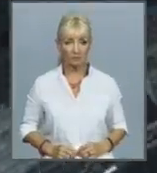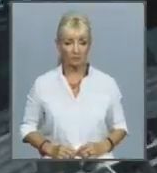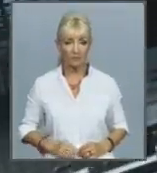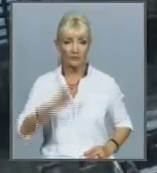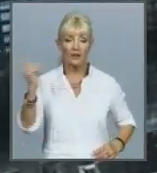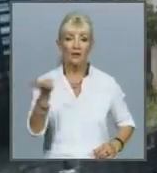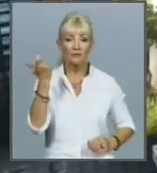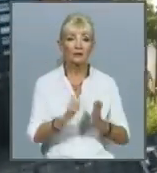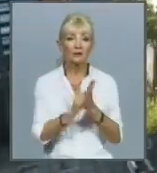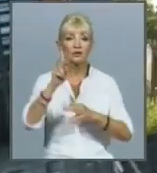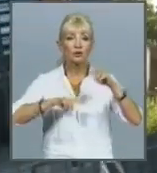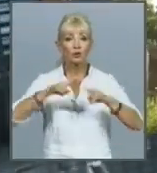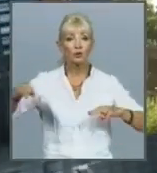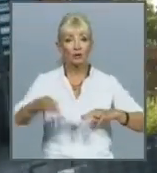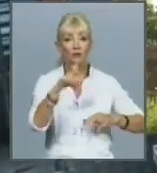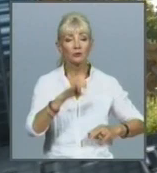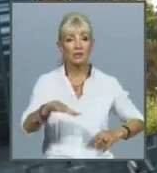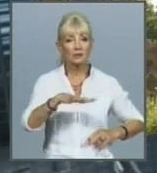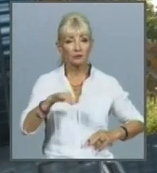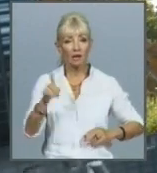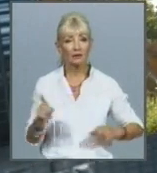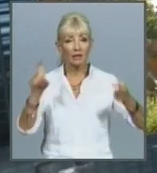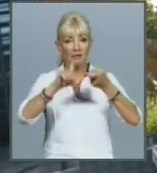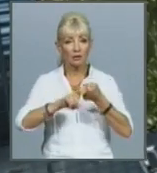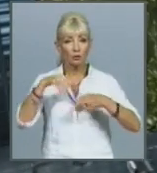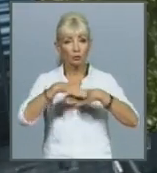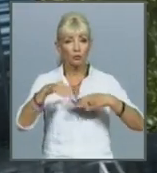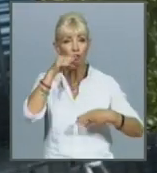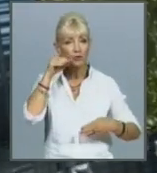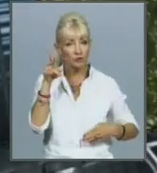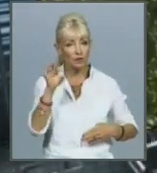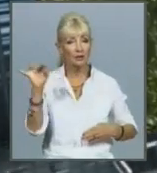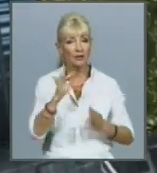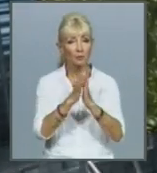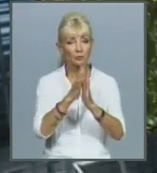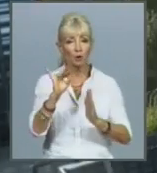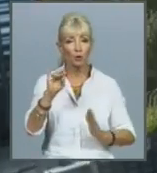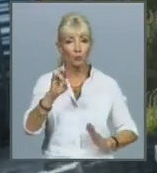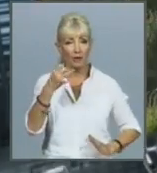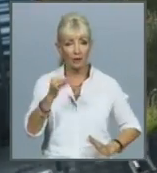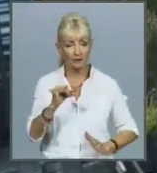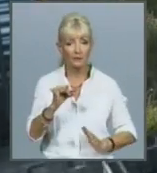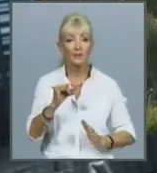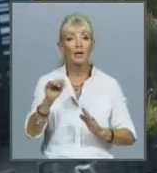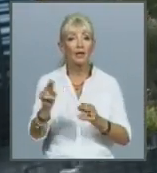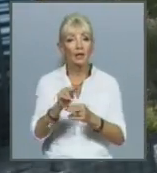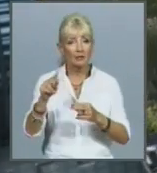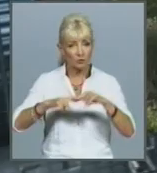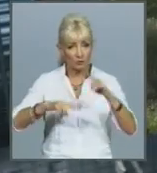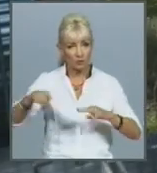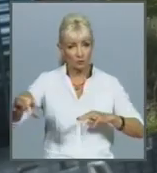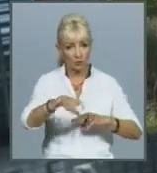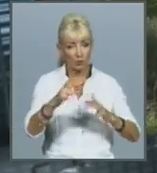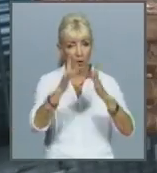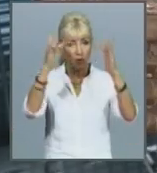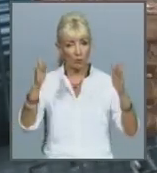У Харкові почали будувати дорогу на Салтівку. Вона з'єднає вулицю Шевченка та проспект Ювілейний. У ході будівництва дороги зведуть міст через річку Харків